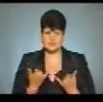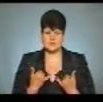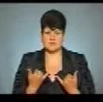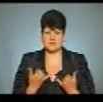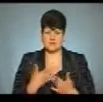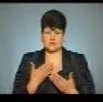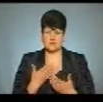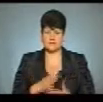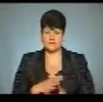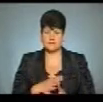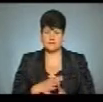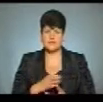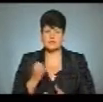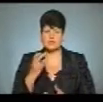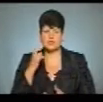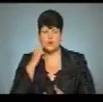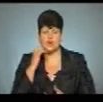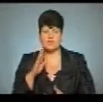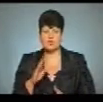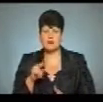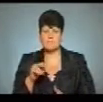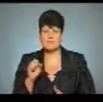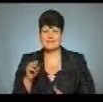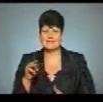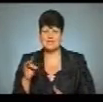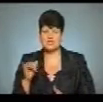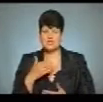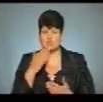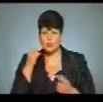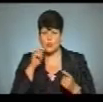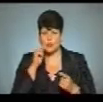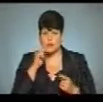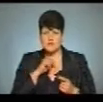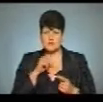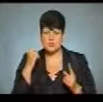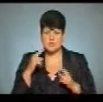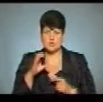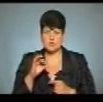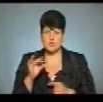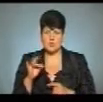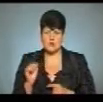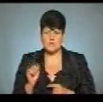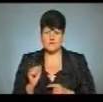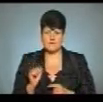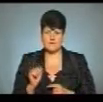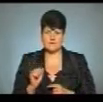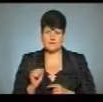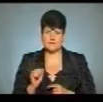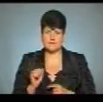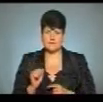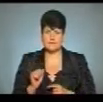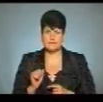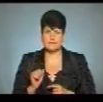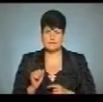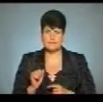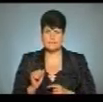прочитав. 14-річна Вікторія Петришин читає українську казку «Сорока ворона». Так, сорока ворона, не треба гудіти